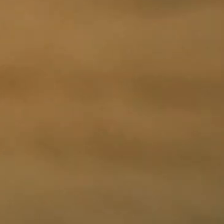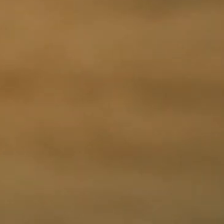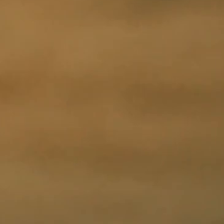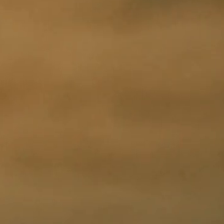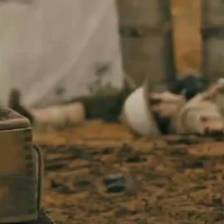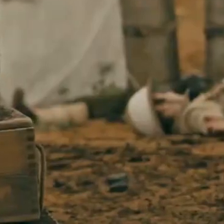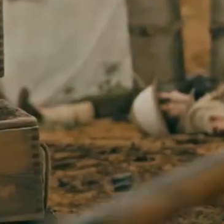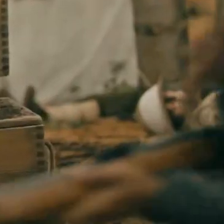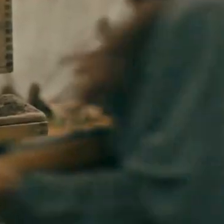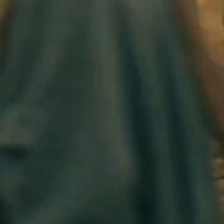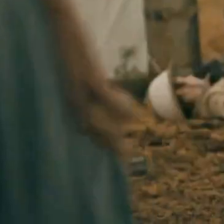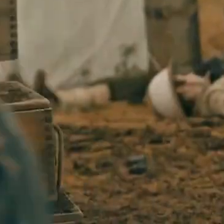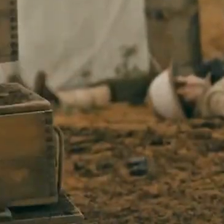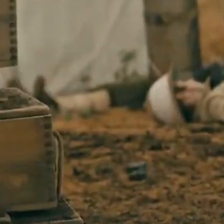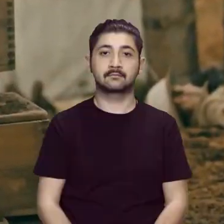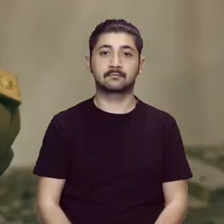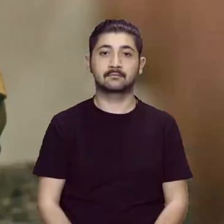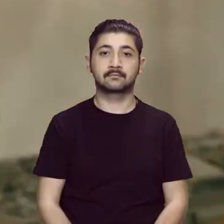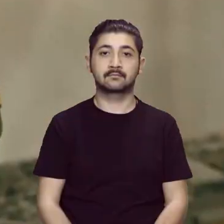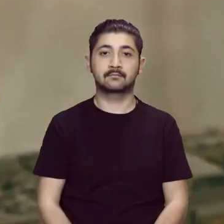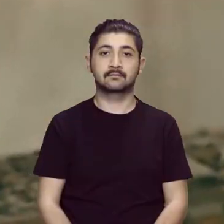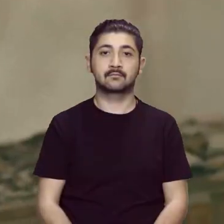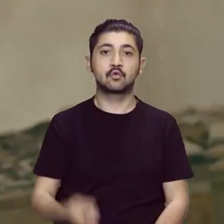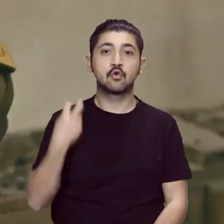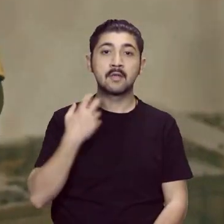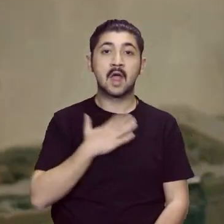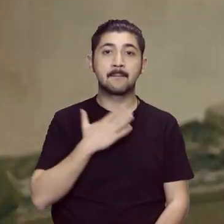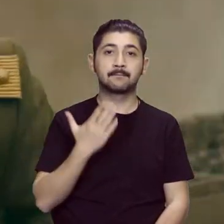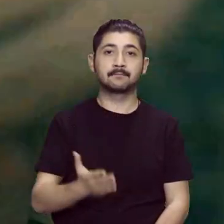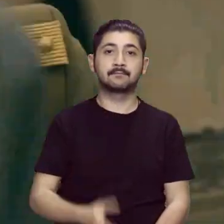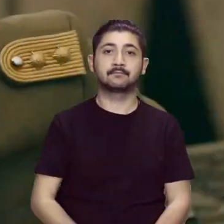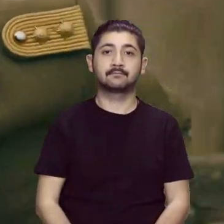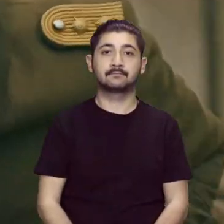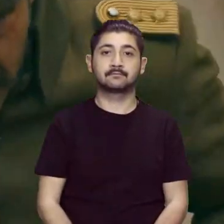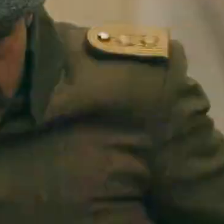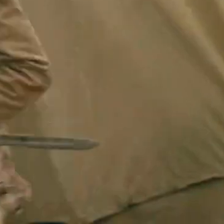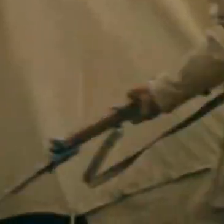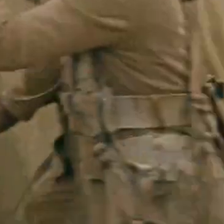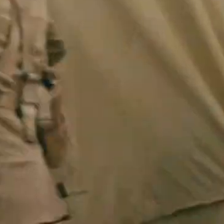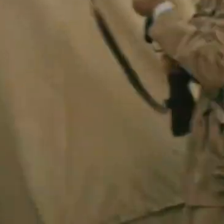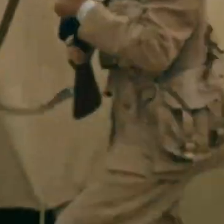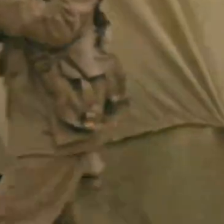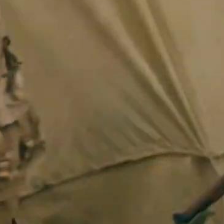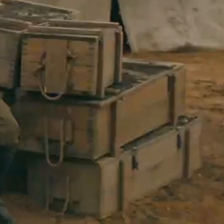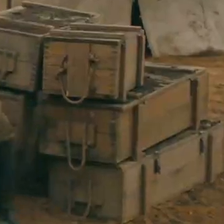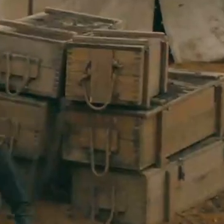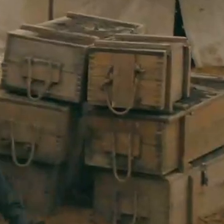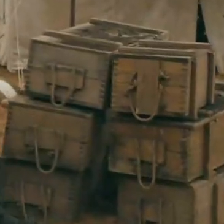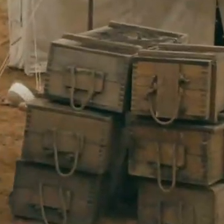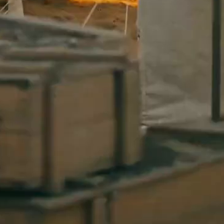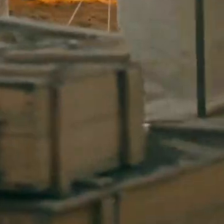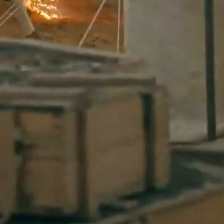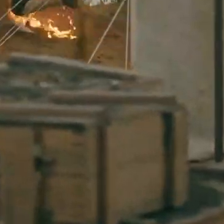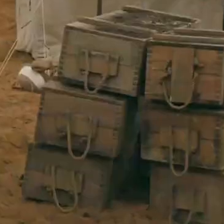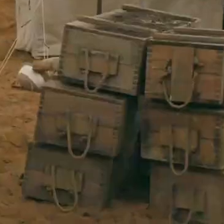Şefik eli kan fışkıran göğsünde sandıklara yaslandı. Kumandanım! Şefik'in koluna girdi. Çeke çeke